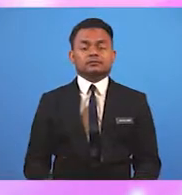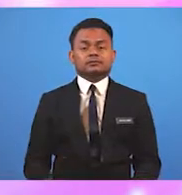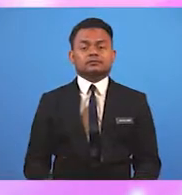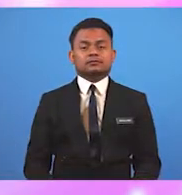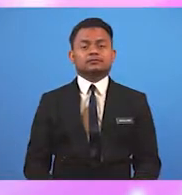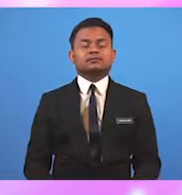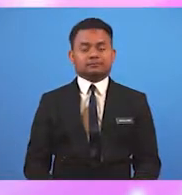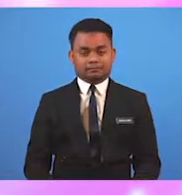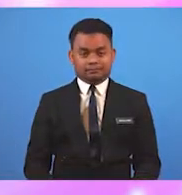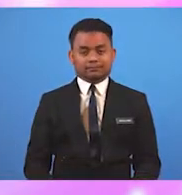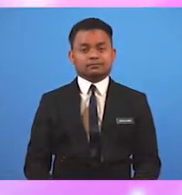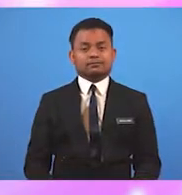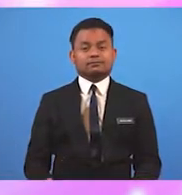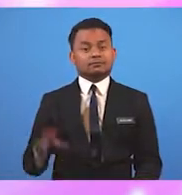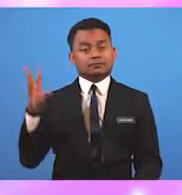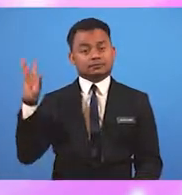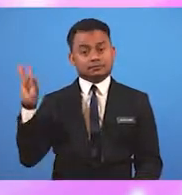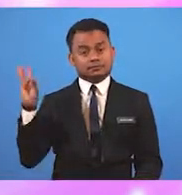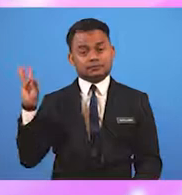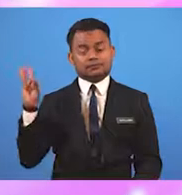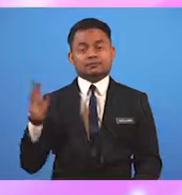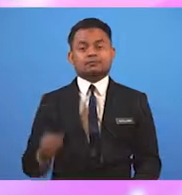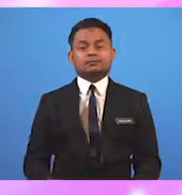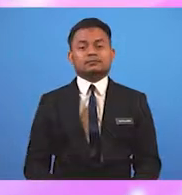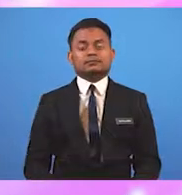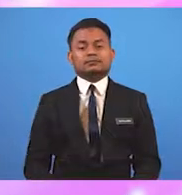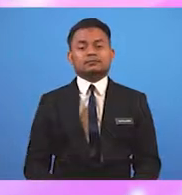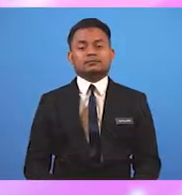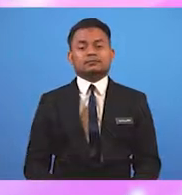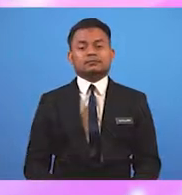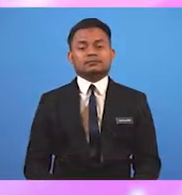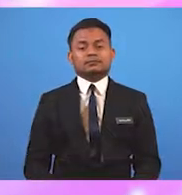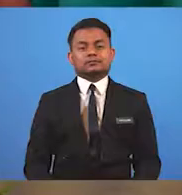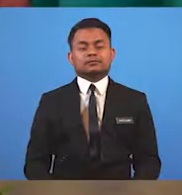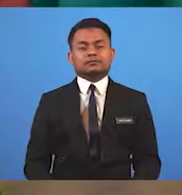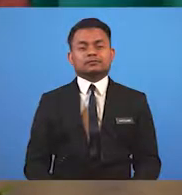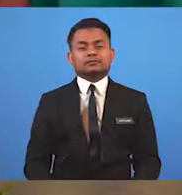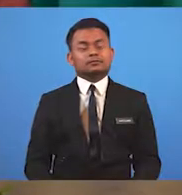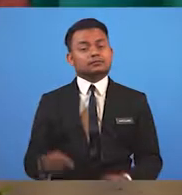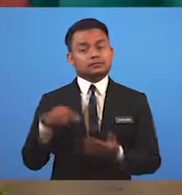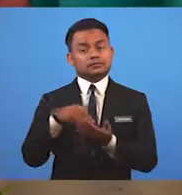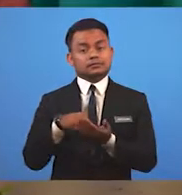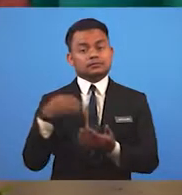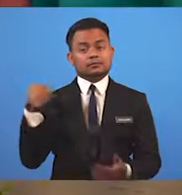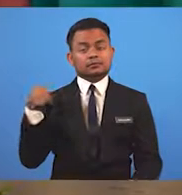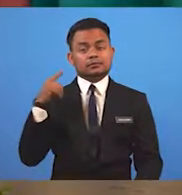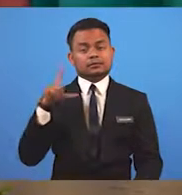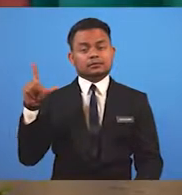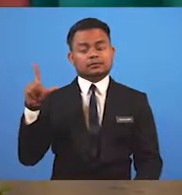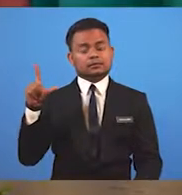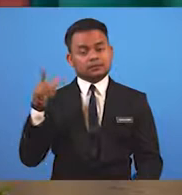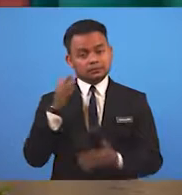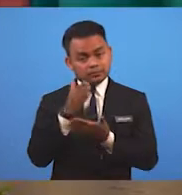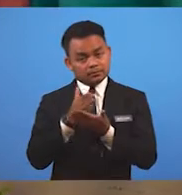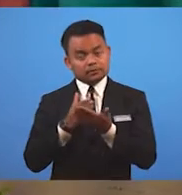ataupun perut ataupun bahagian abdomen yang membesar. Masa paparan dalam saat,